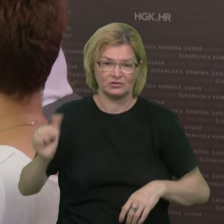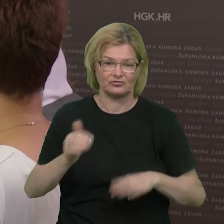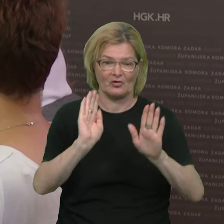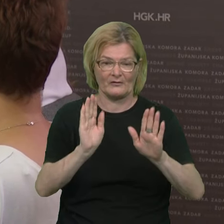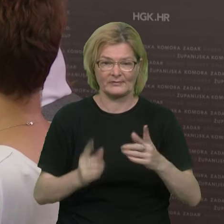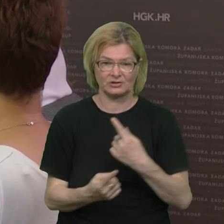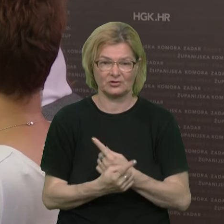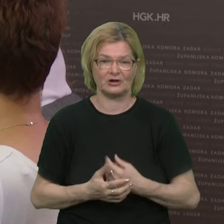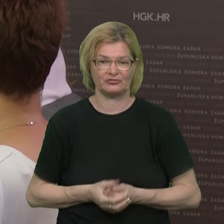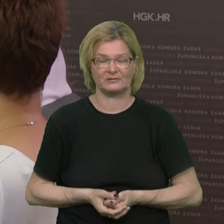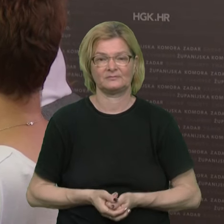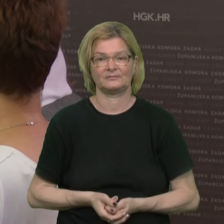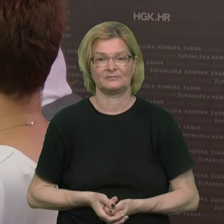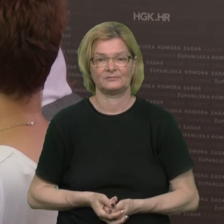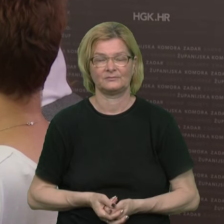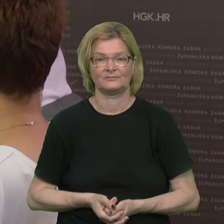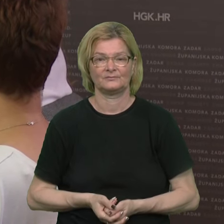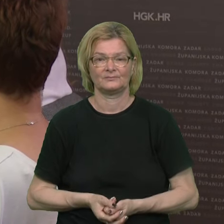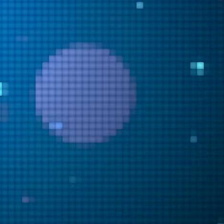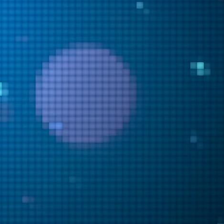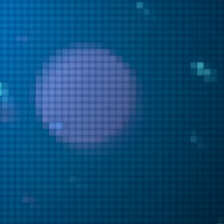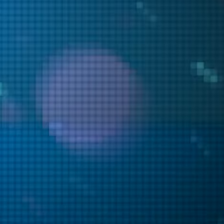organizacije najavljujući još ovakvih događanja.